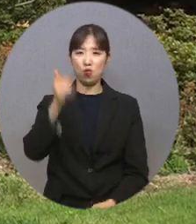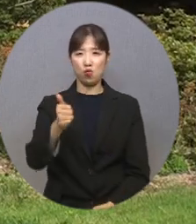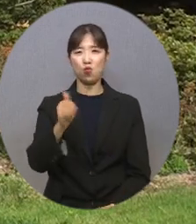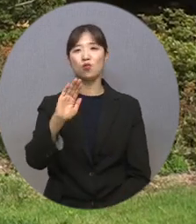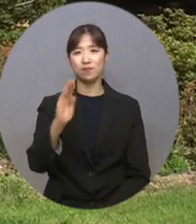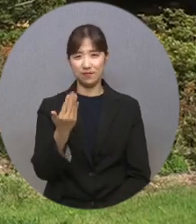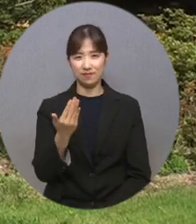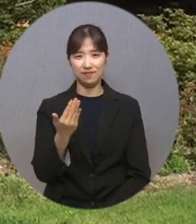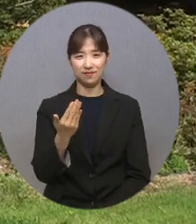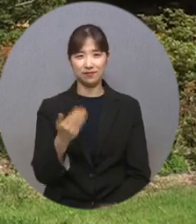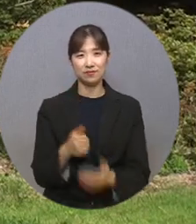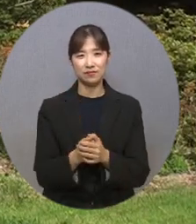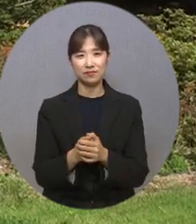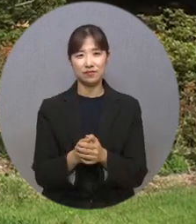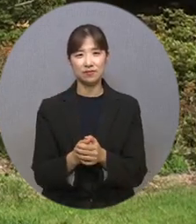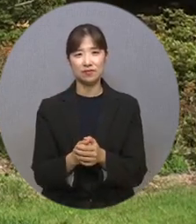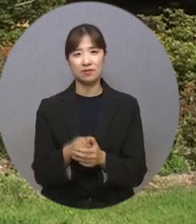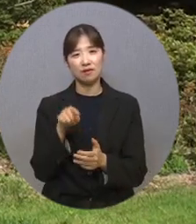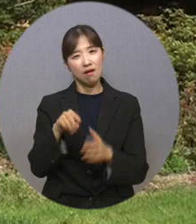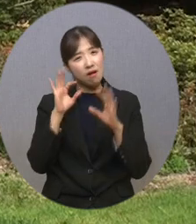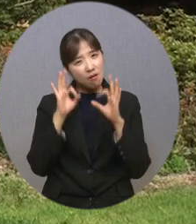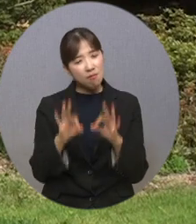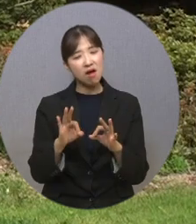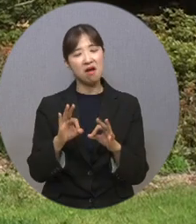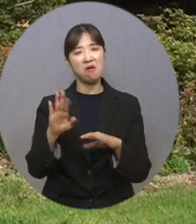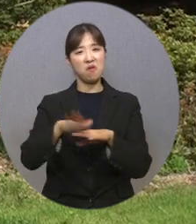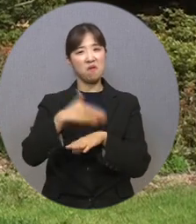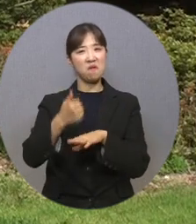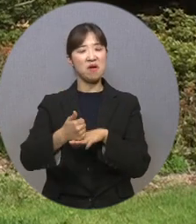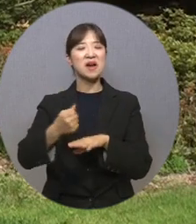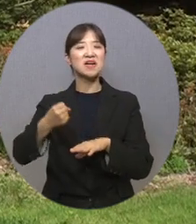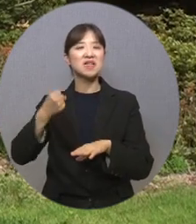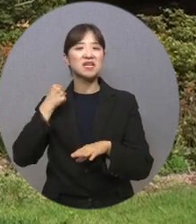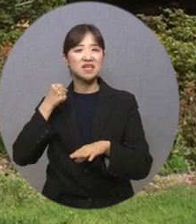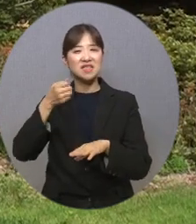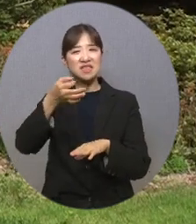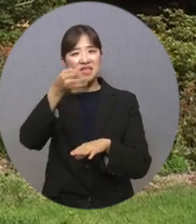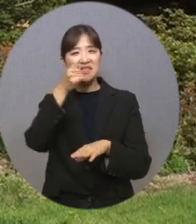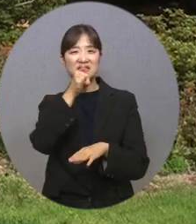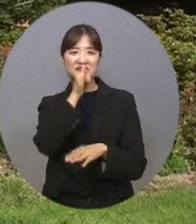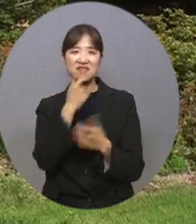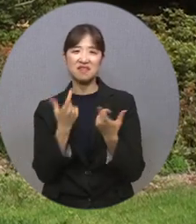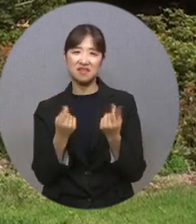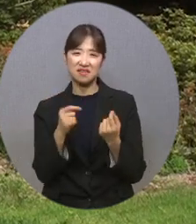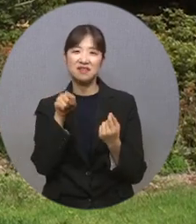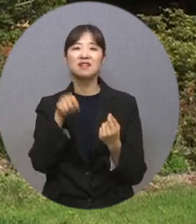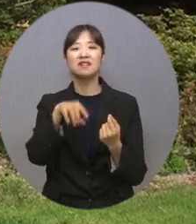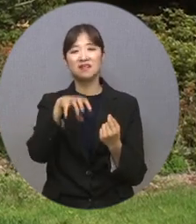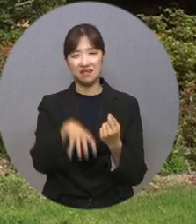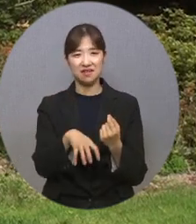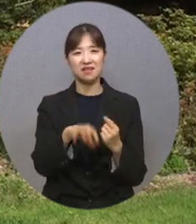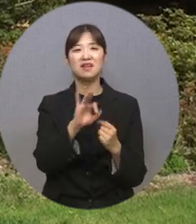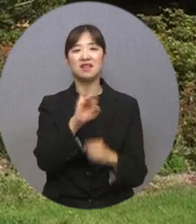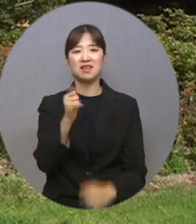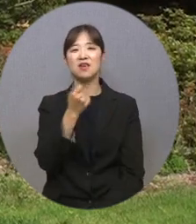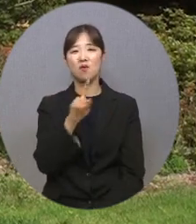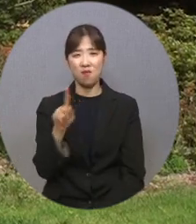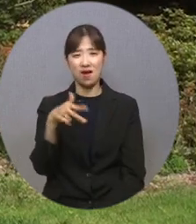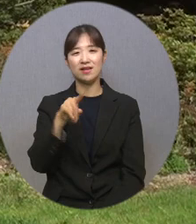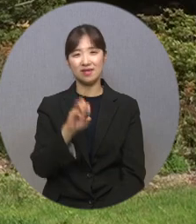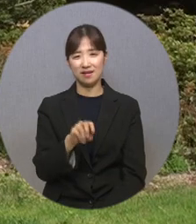됐습니다. 그리고 보면 왕기가 서린 곳이 바로 이화정동, 이화도,